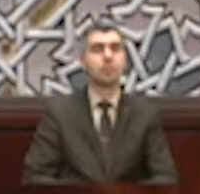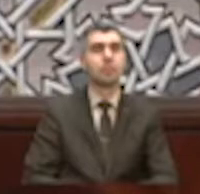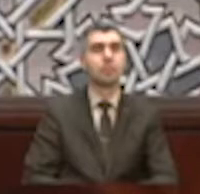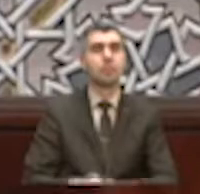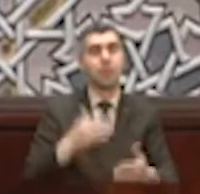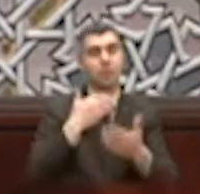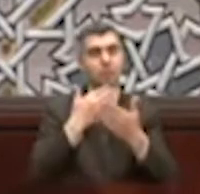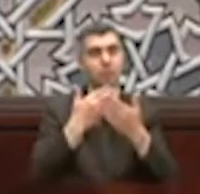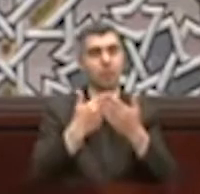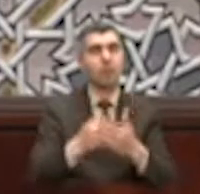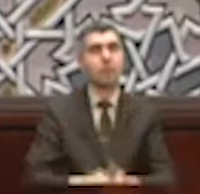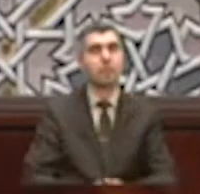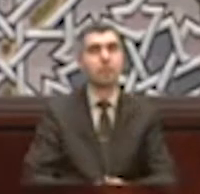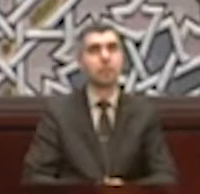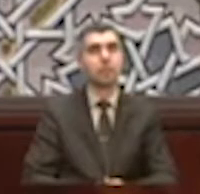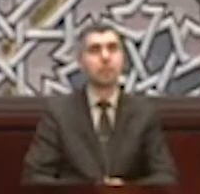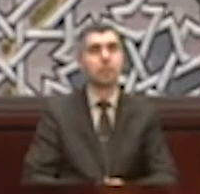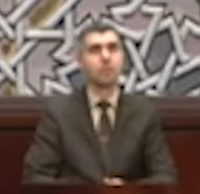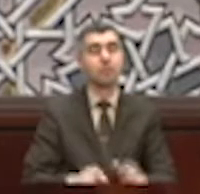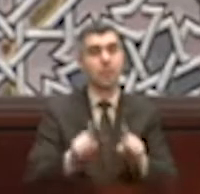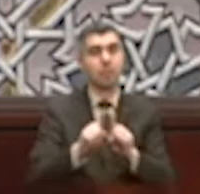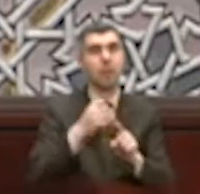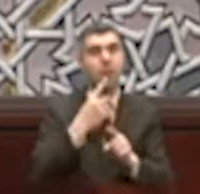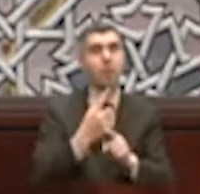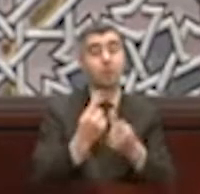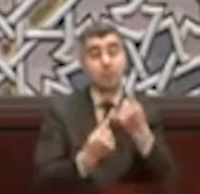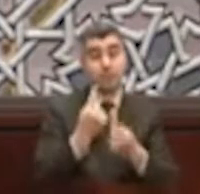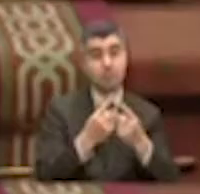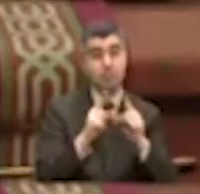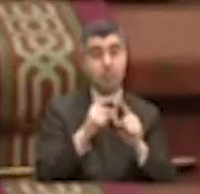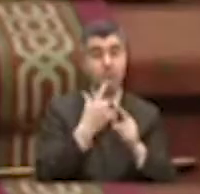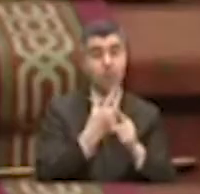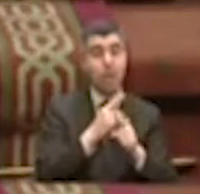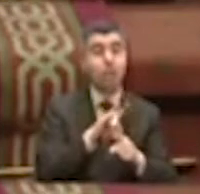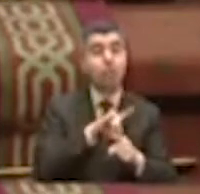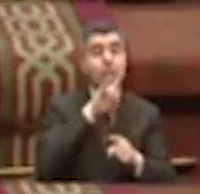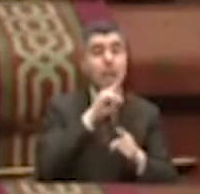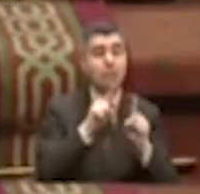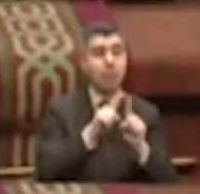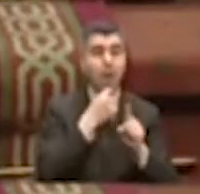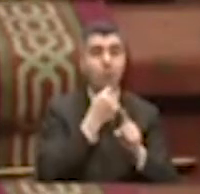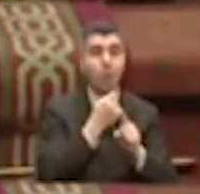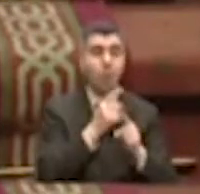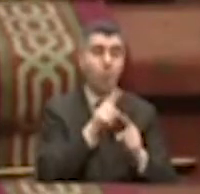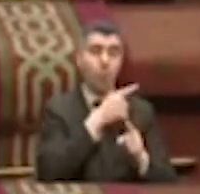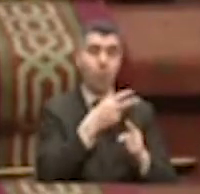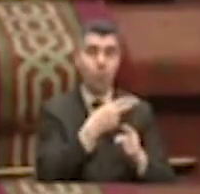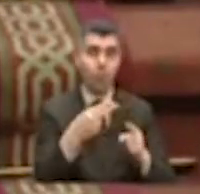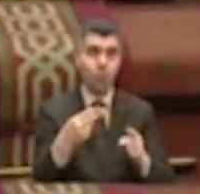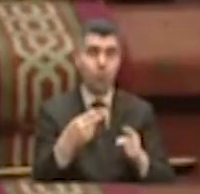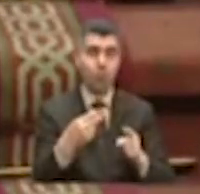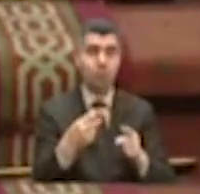شكرا. احنا كنعرفوا نقولوا الله ينعل الشيطان، لان احنا عارفين الاسلام كان اللي جاي يحاربوا.